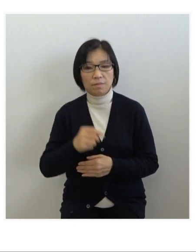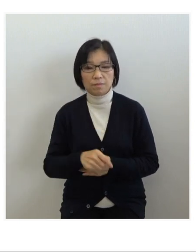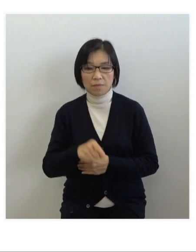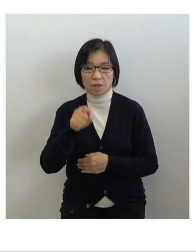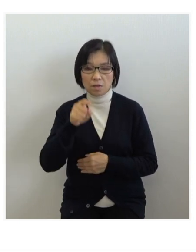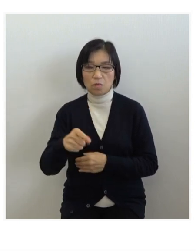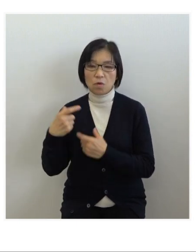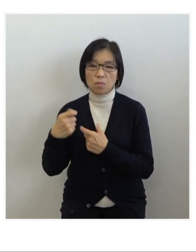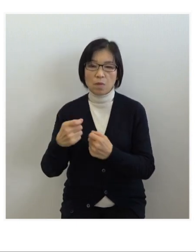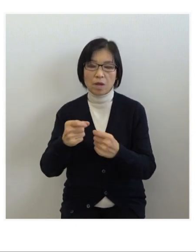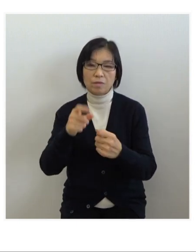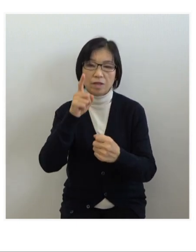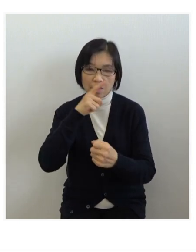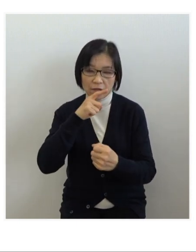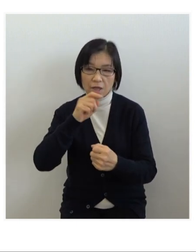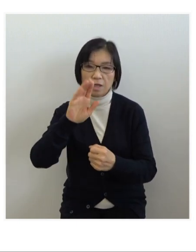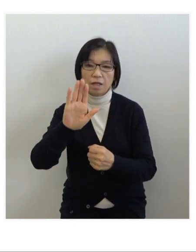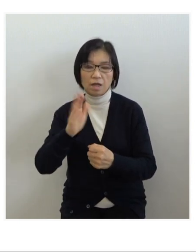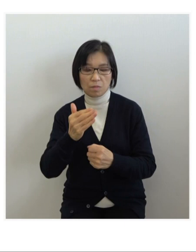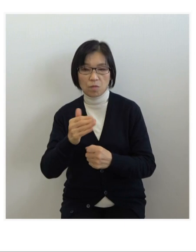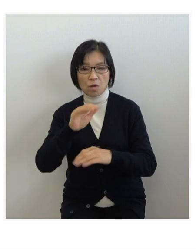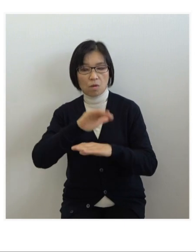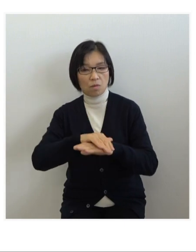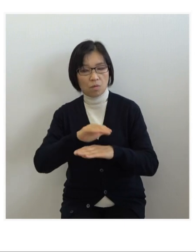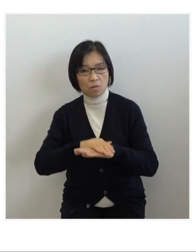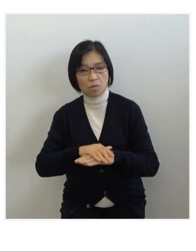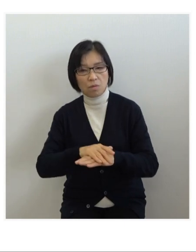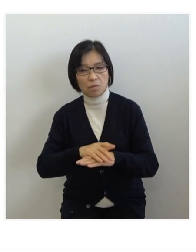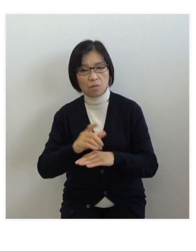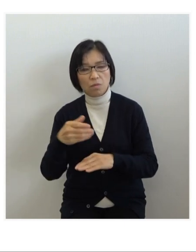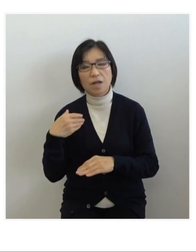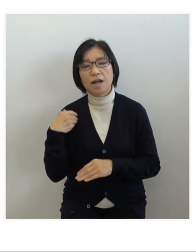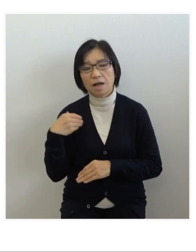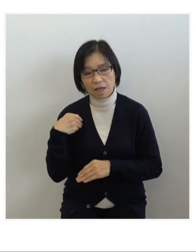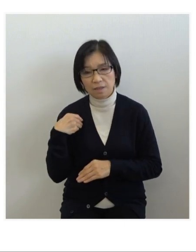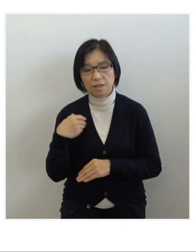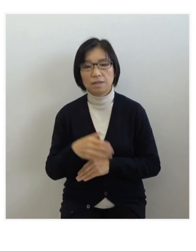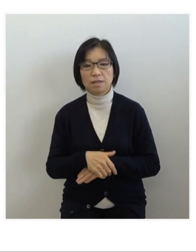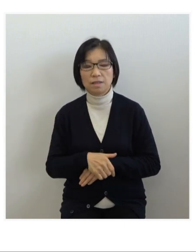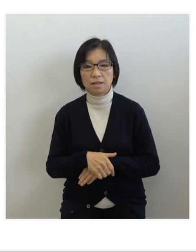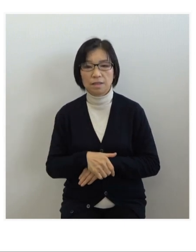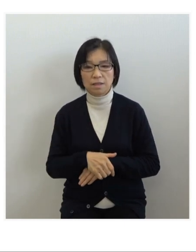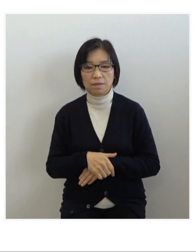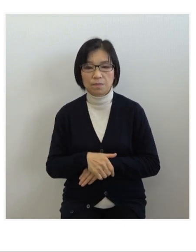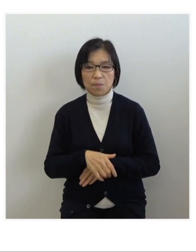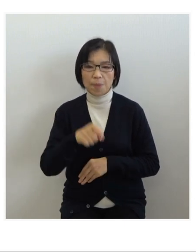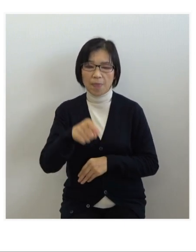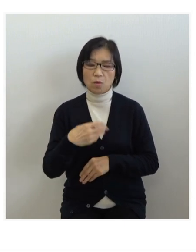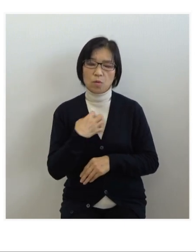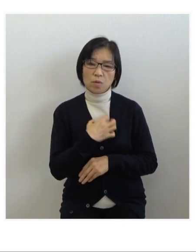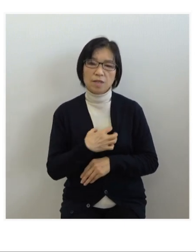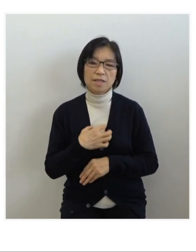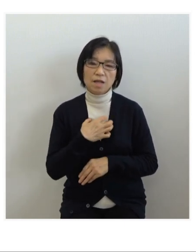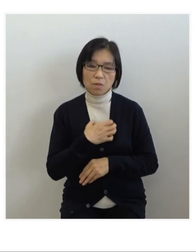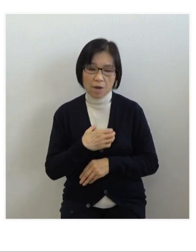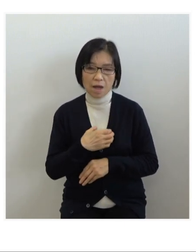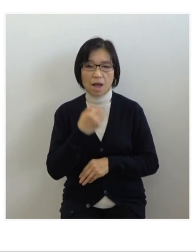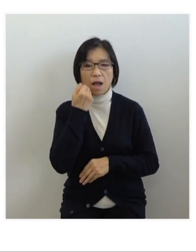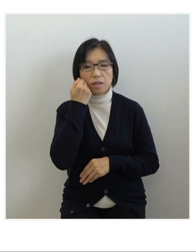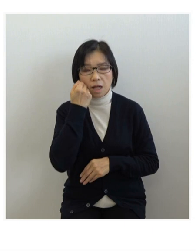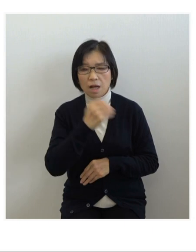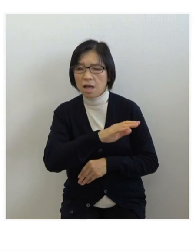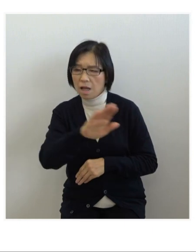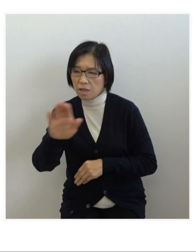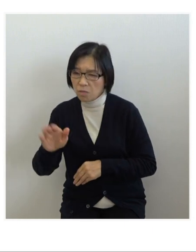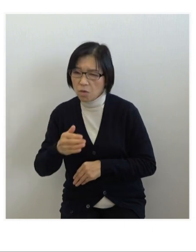このままではいけないが、どうすればいいかわからない。この苦しさは誰にも分か